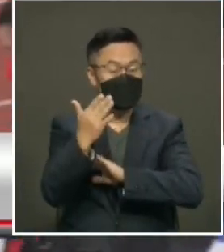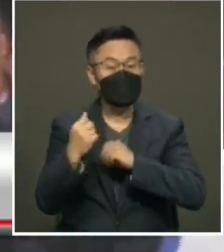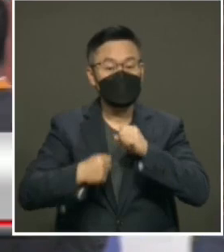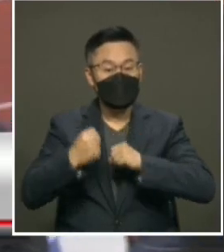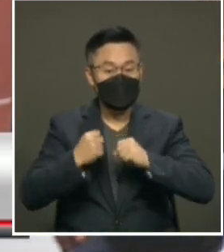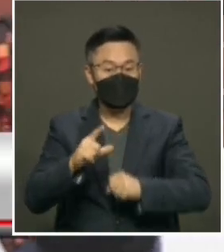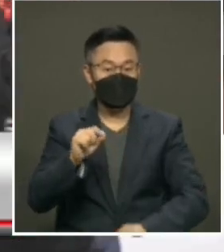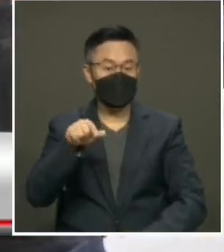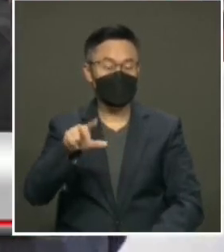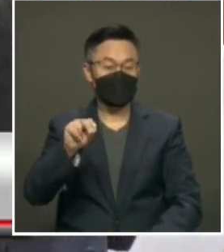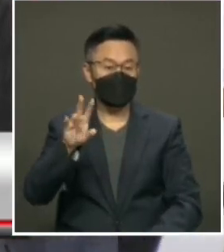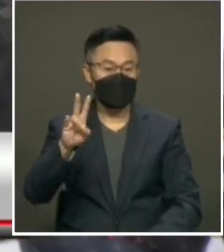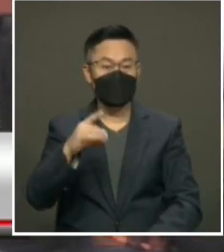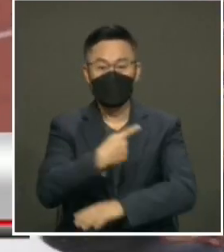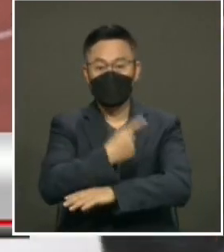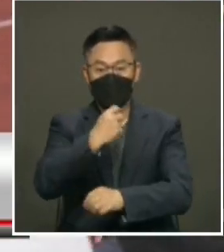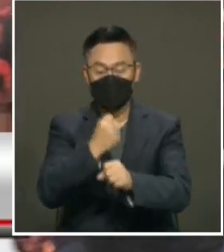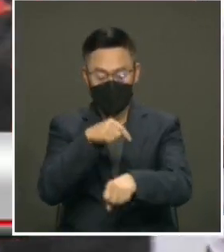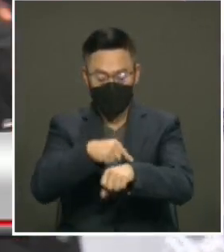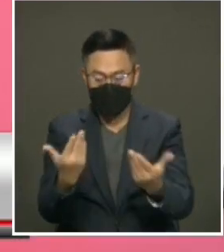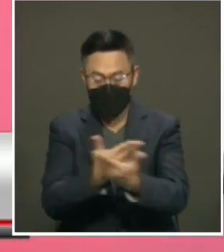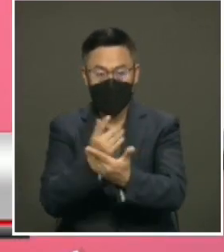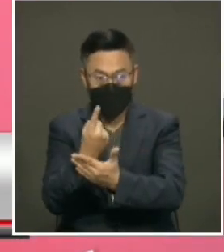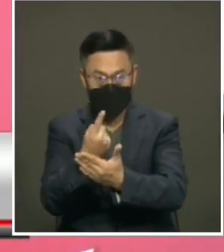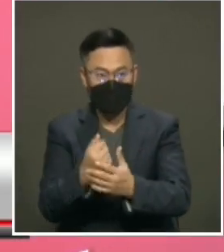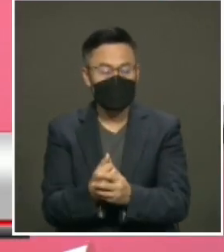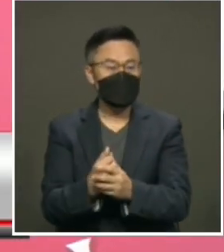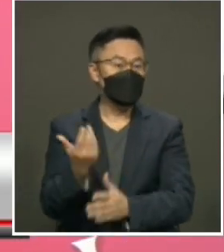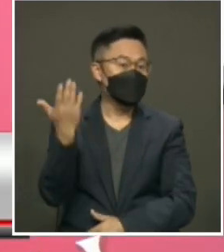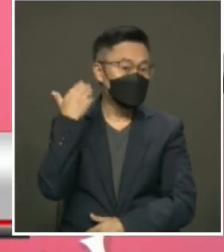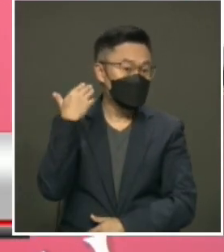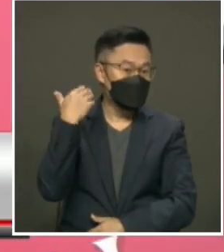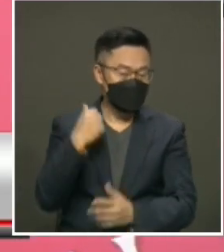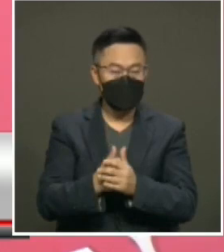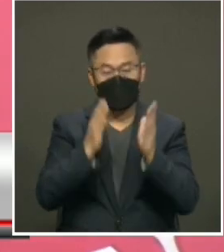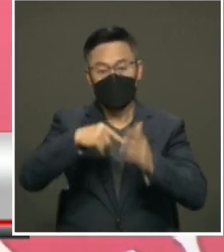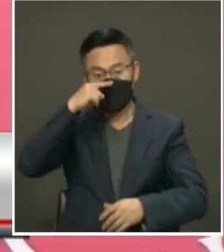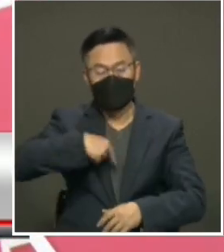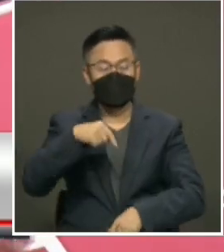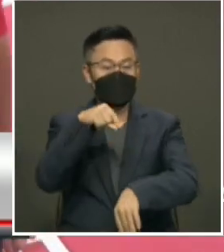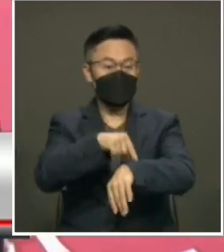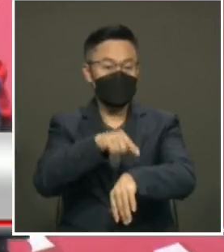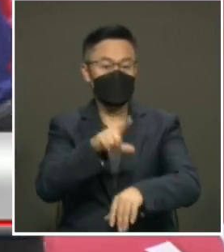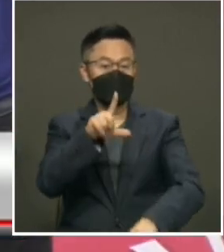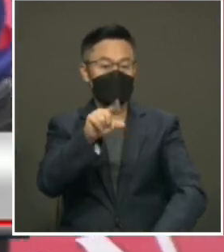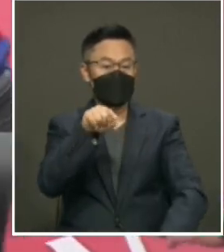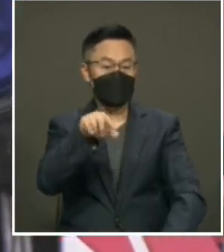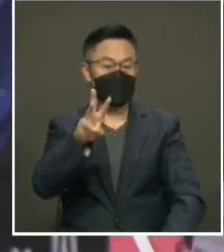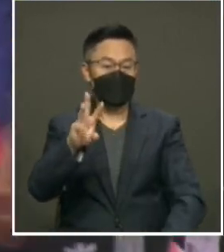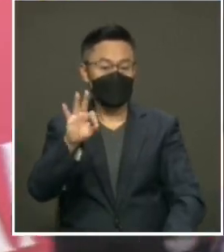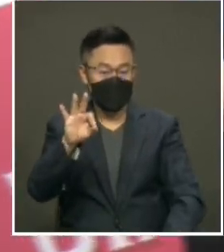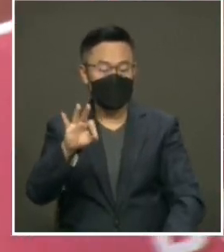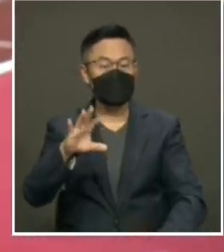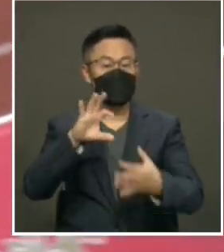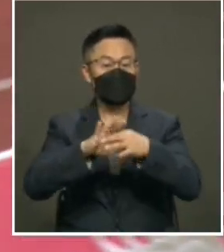เป็นการทำลายสถิติ2ครั้งในวันเดียวโดยสถิติเดิมเป็นของเหรียญชัยเสียวงที่เคยทำได้ 20.69 วินาทีที่4เก